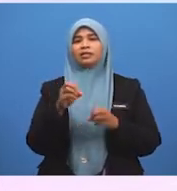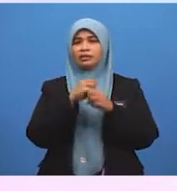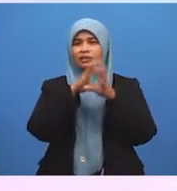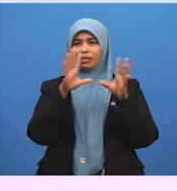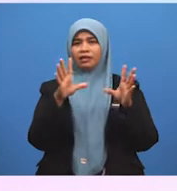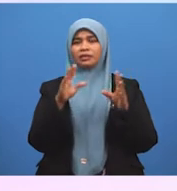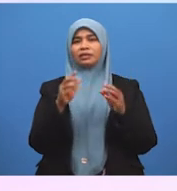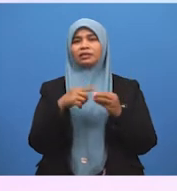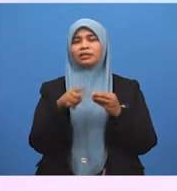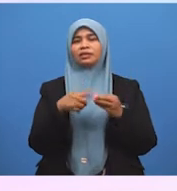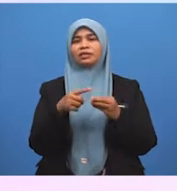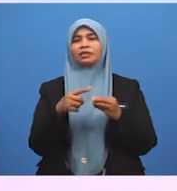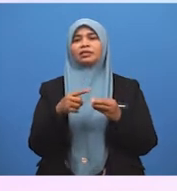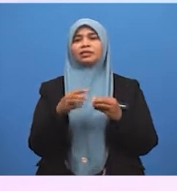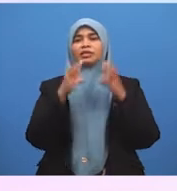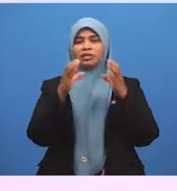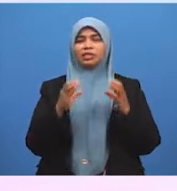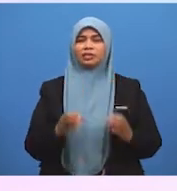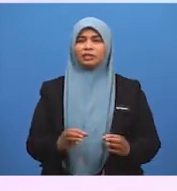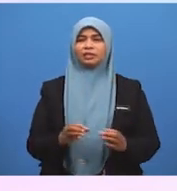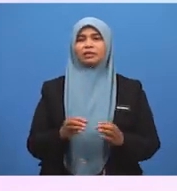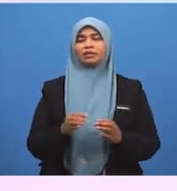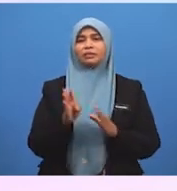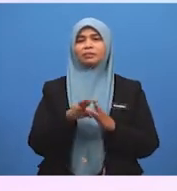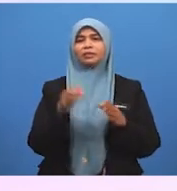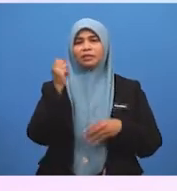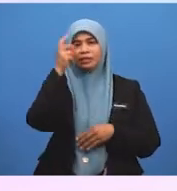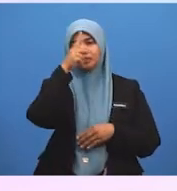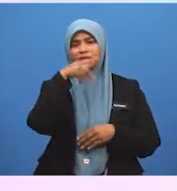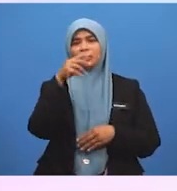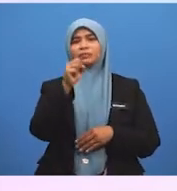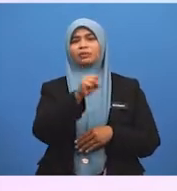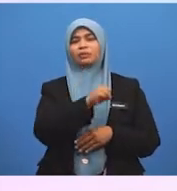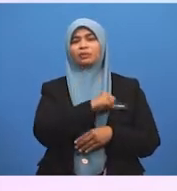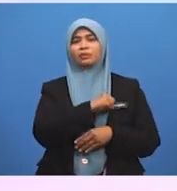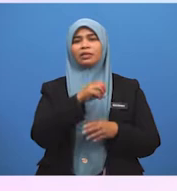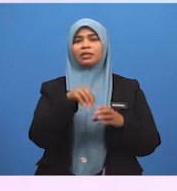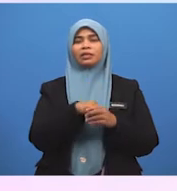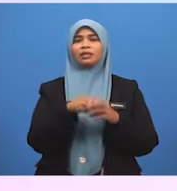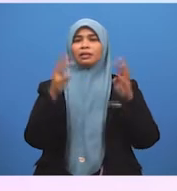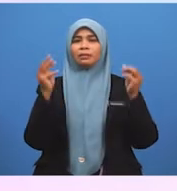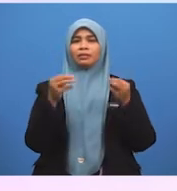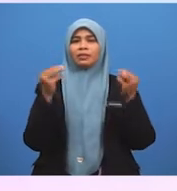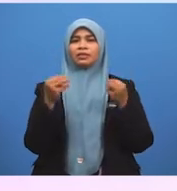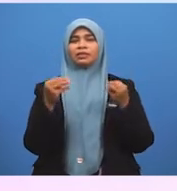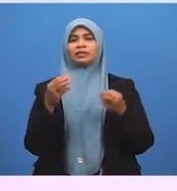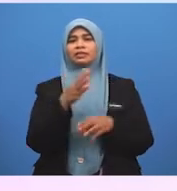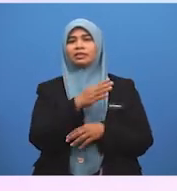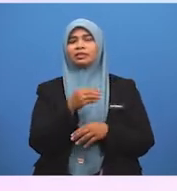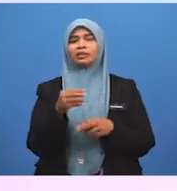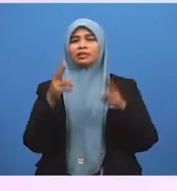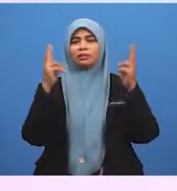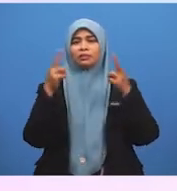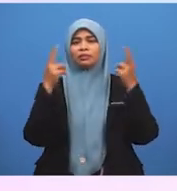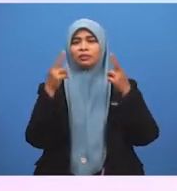menjelaskan tentang cara-cara bersikap sopan dalam majlis dan